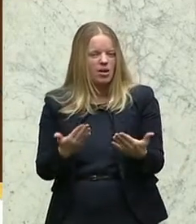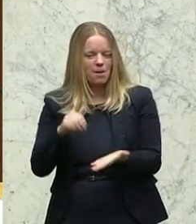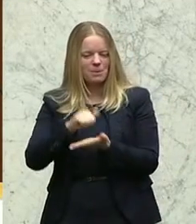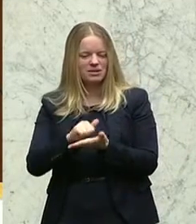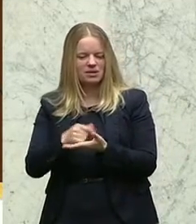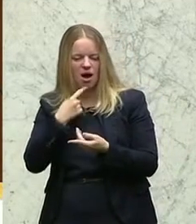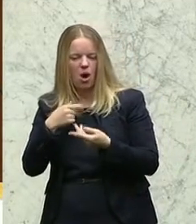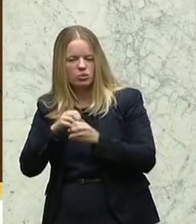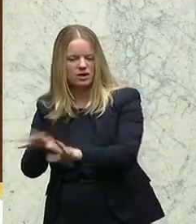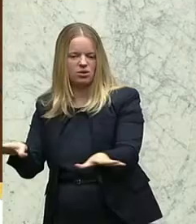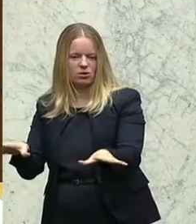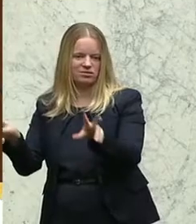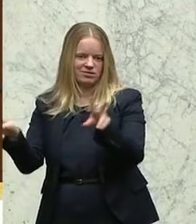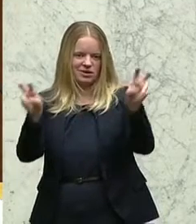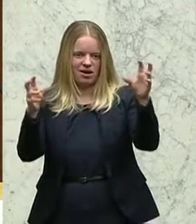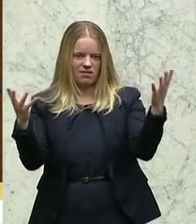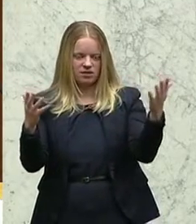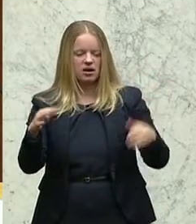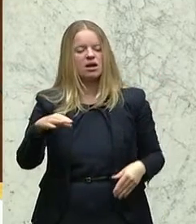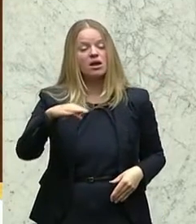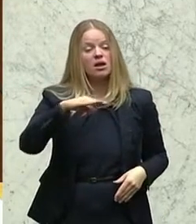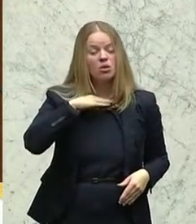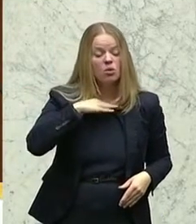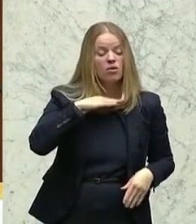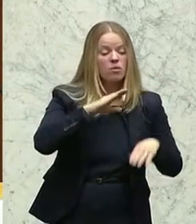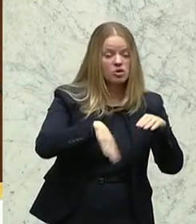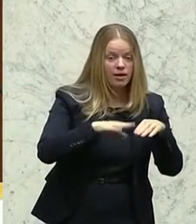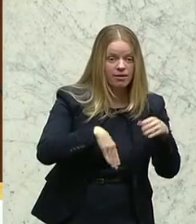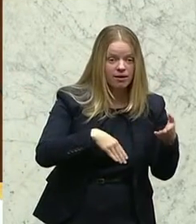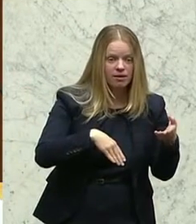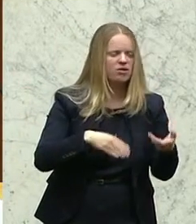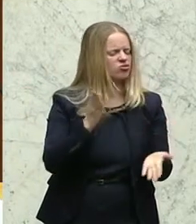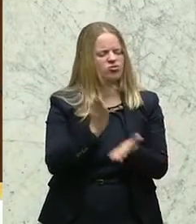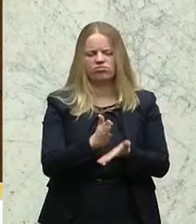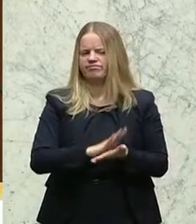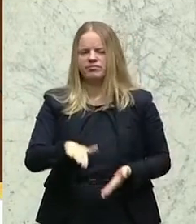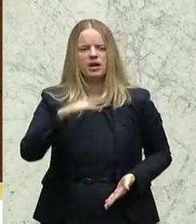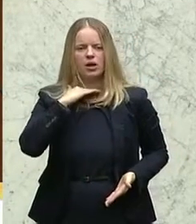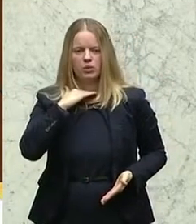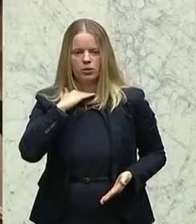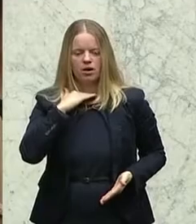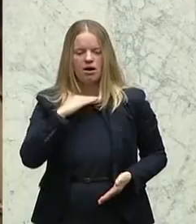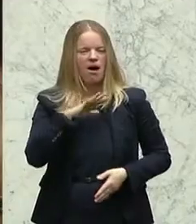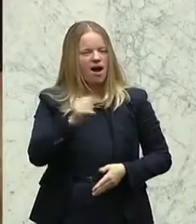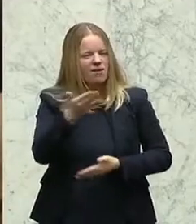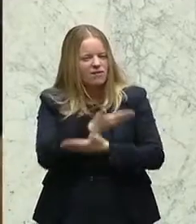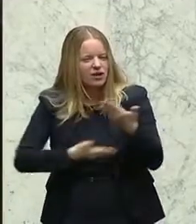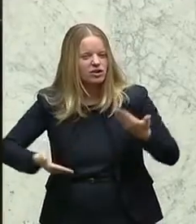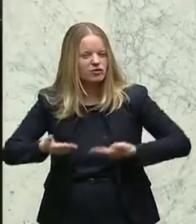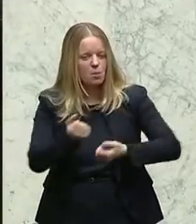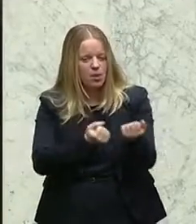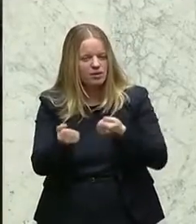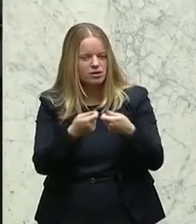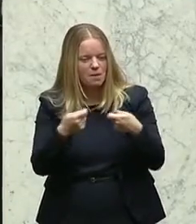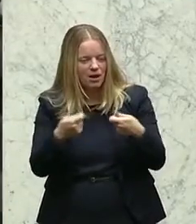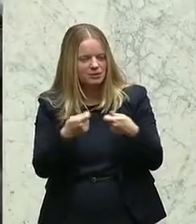Presseaussendung, folgendes Zitat: Genug vom Schlechten ist einfach genug. Alle wirtschaftspolitischen Maßnahmen